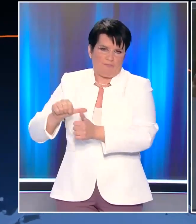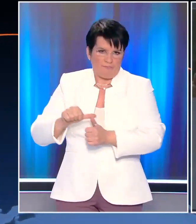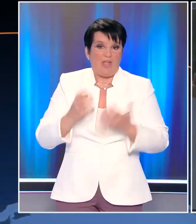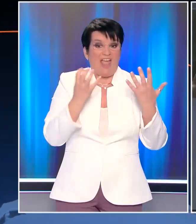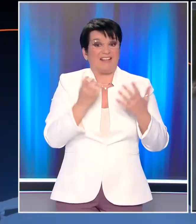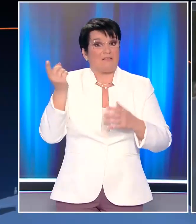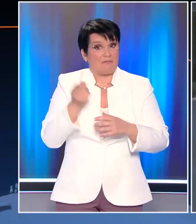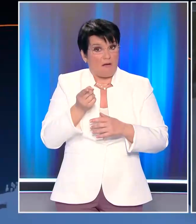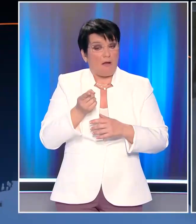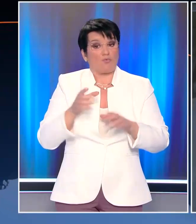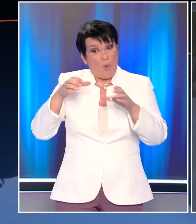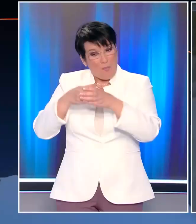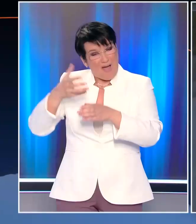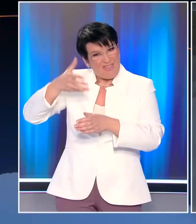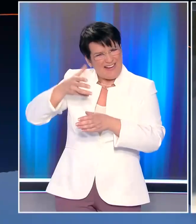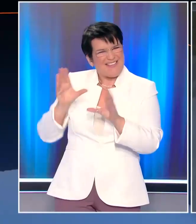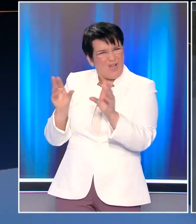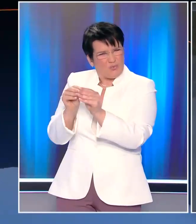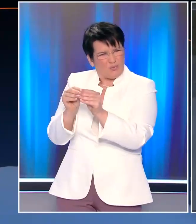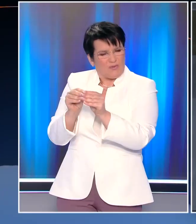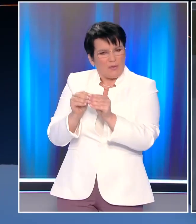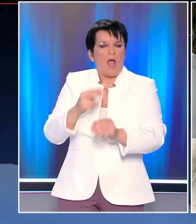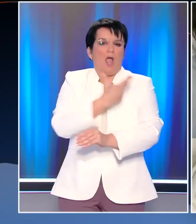Υπότιτλοι AUTHORWAVE